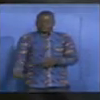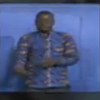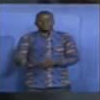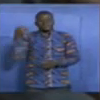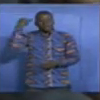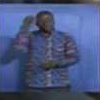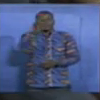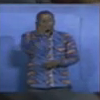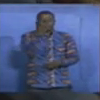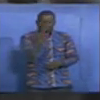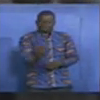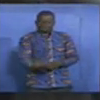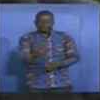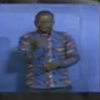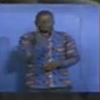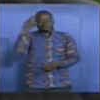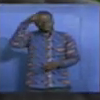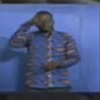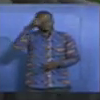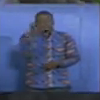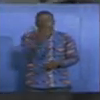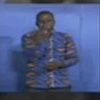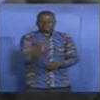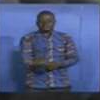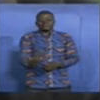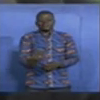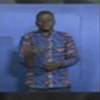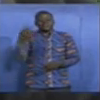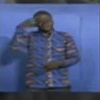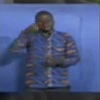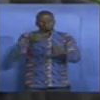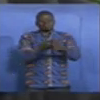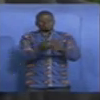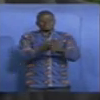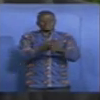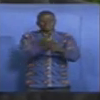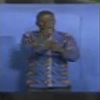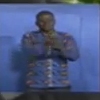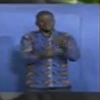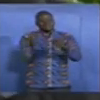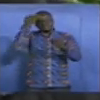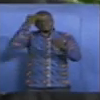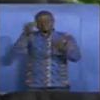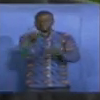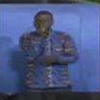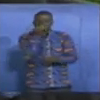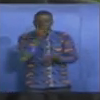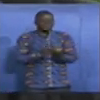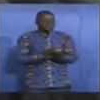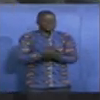en contenait 4 ou 5. La majorité de ces pesticides ne sont pas absorbés par les plantes, ils vont dans la terre.